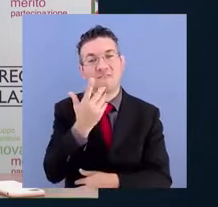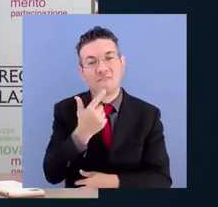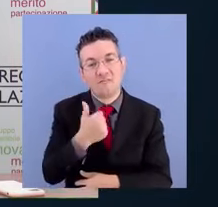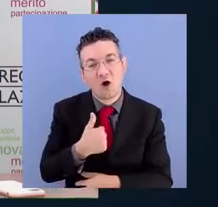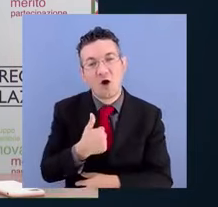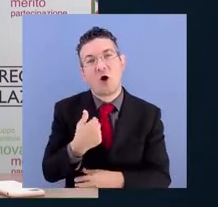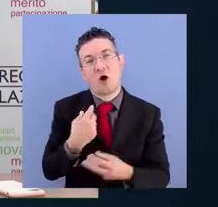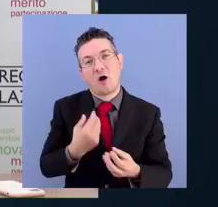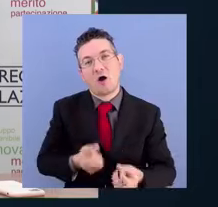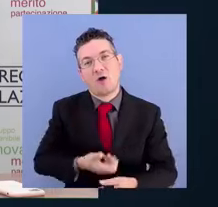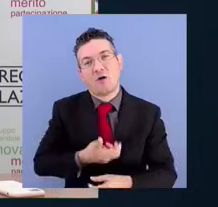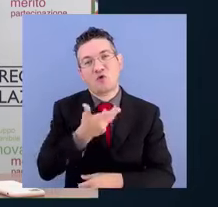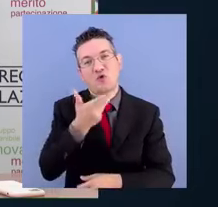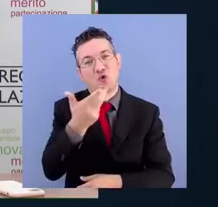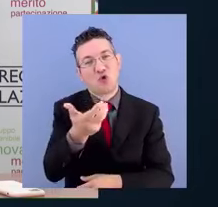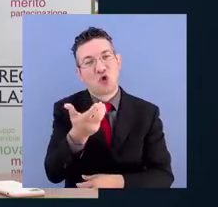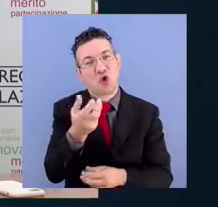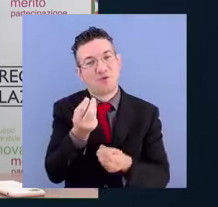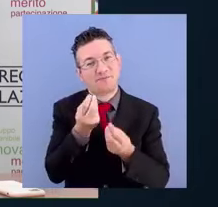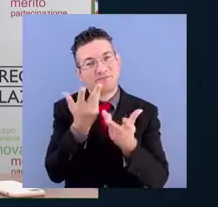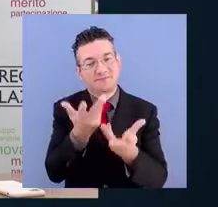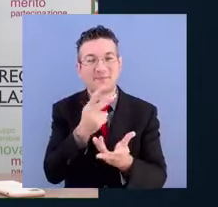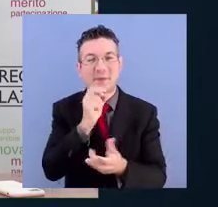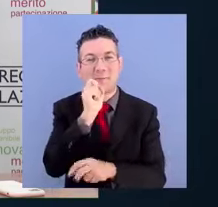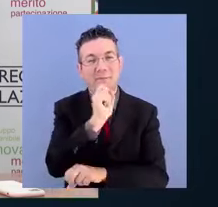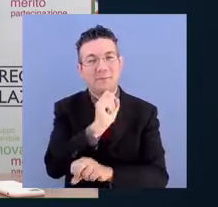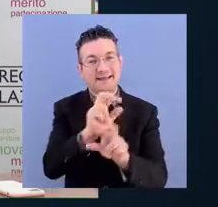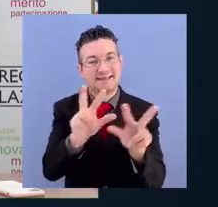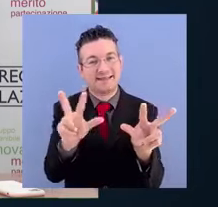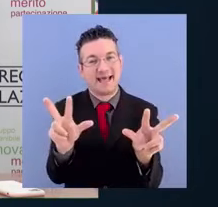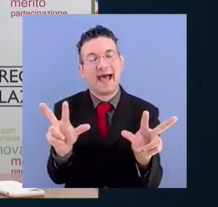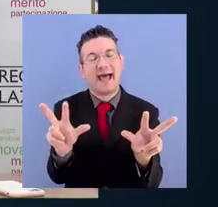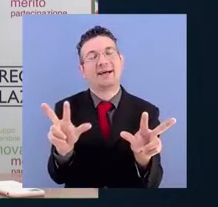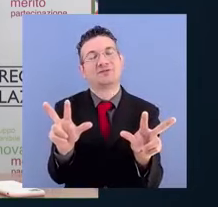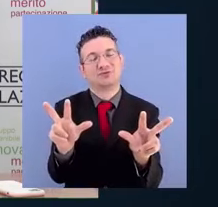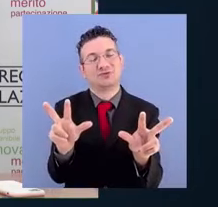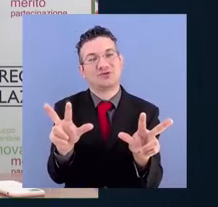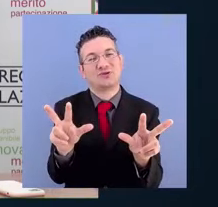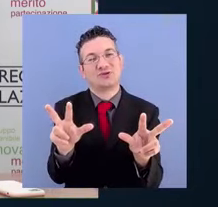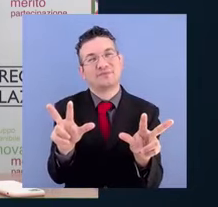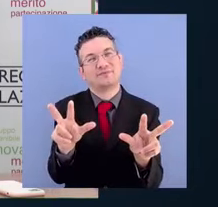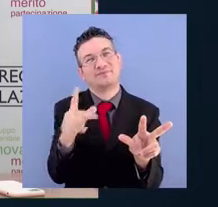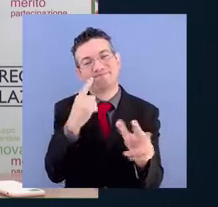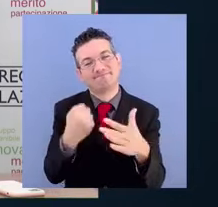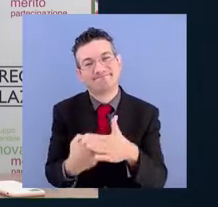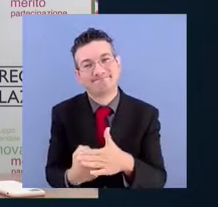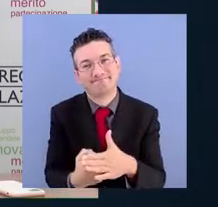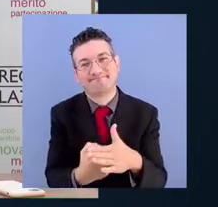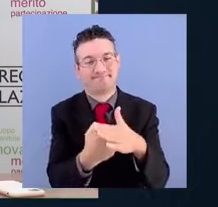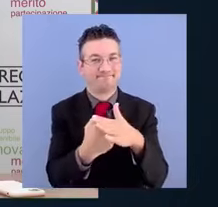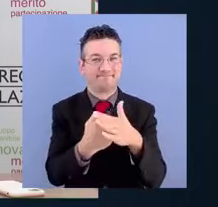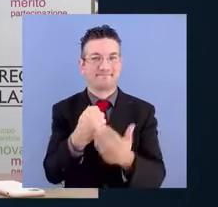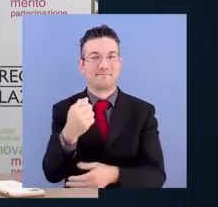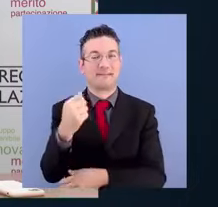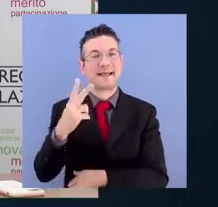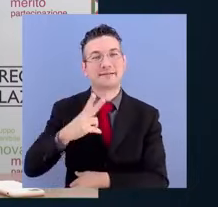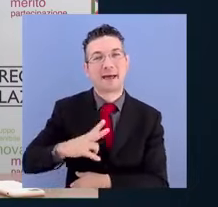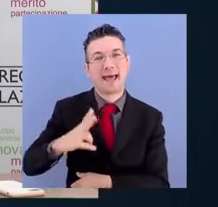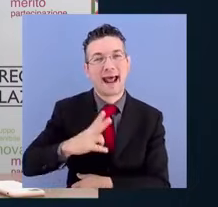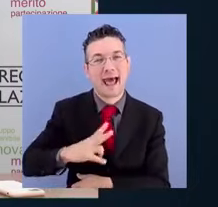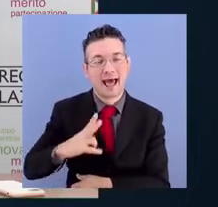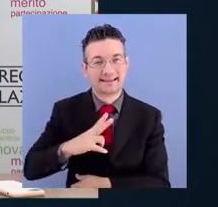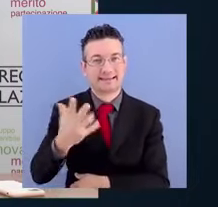trasmettere un messaggio come dire di supporto di speranza è anche un invito